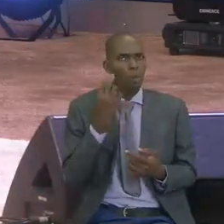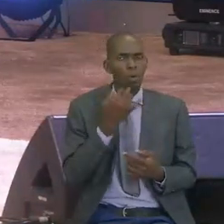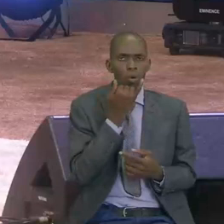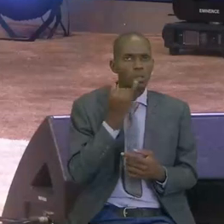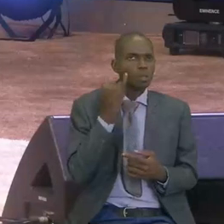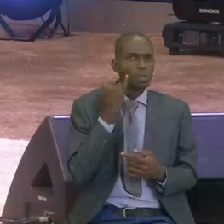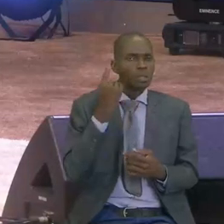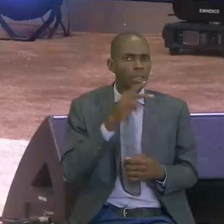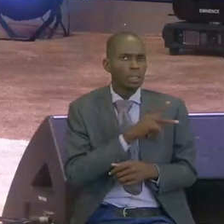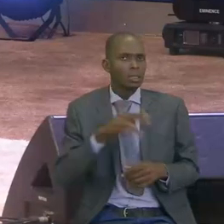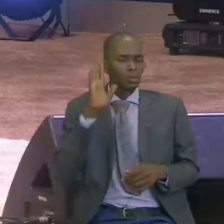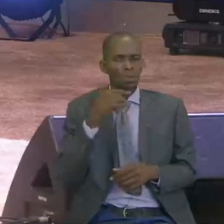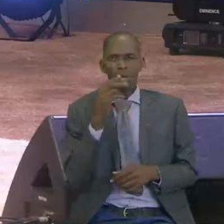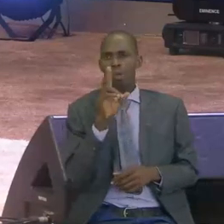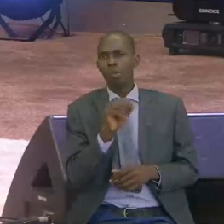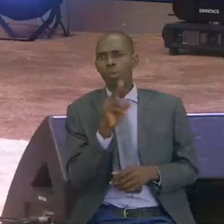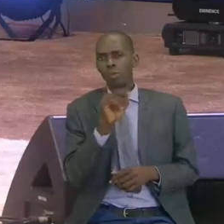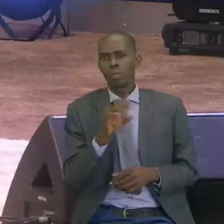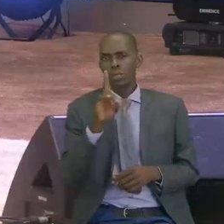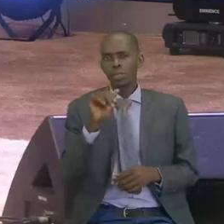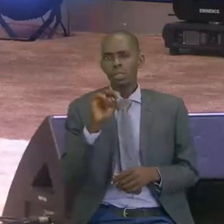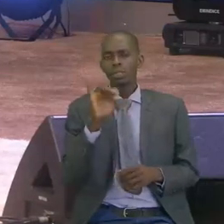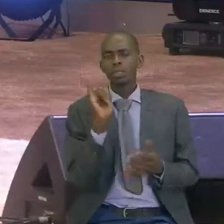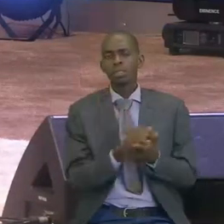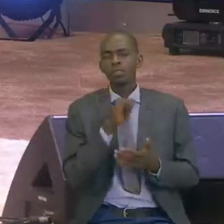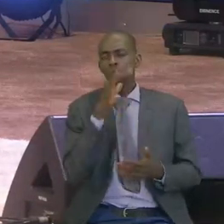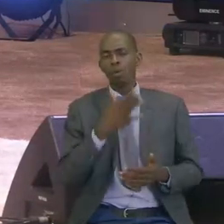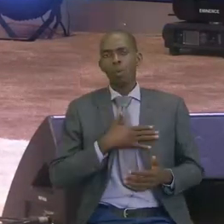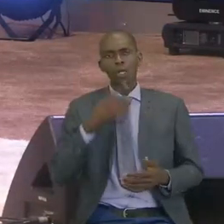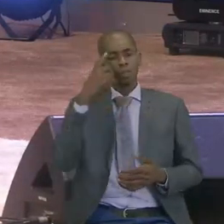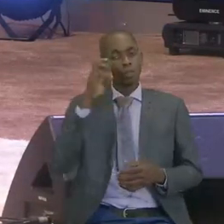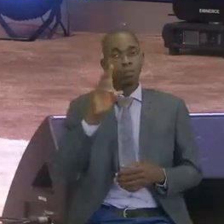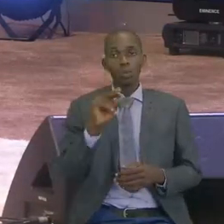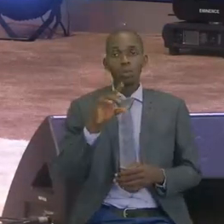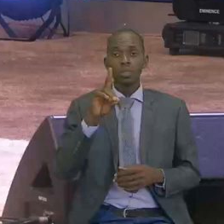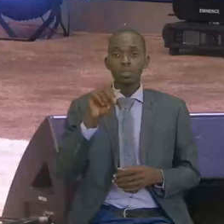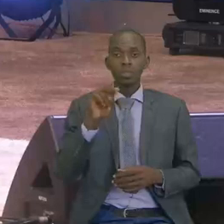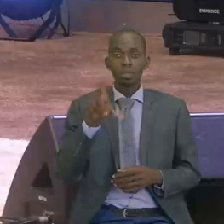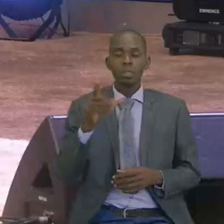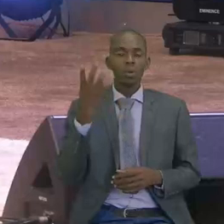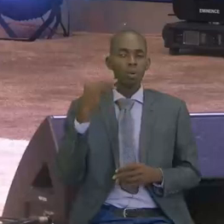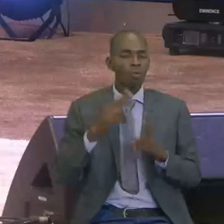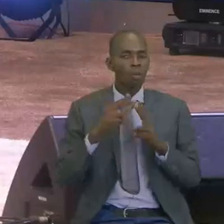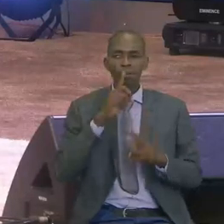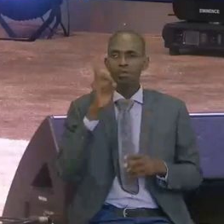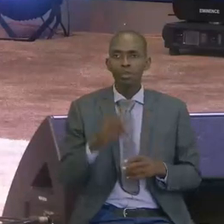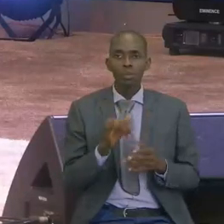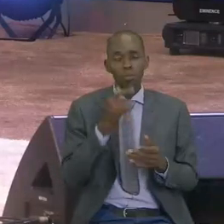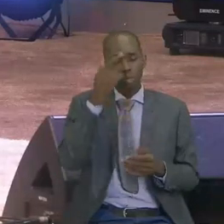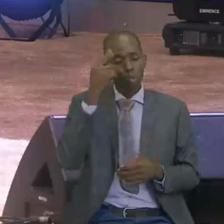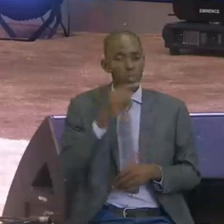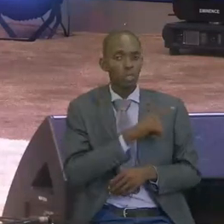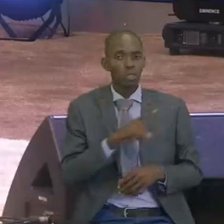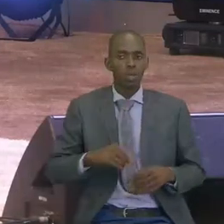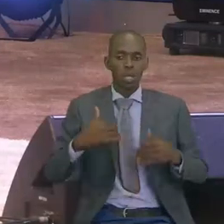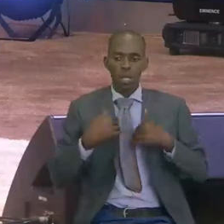Si j'ai tort et que le roi me dise que Daniel, ce n'est pas comme ça, mais il était très sûr que c'est le Seigneur qui lui a